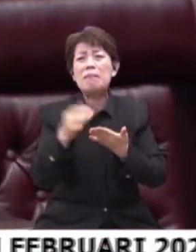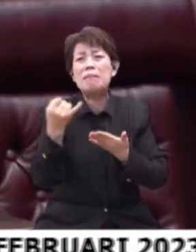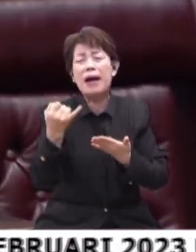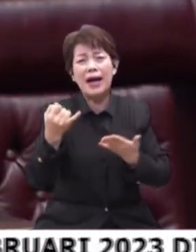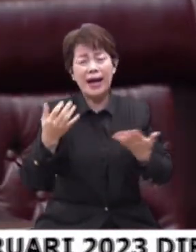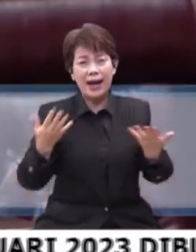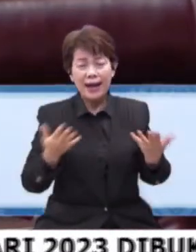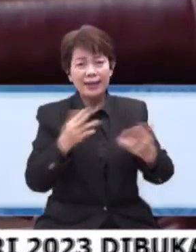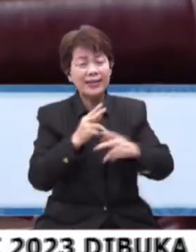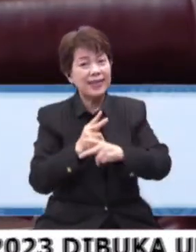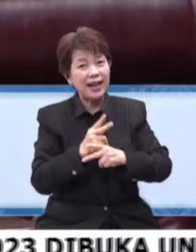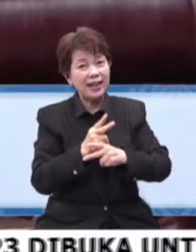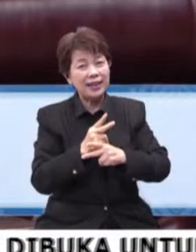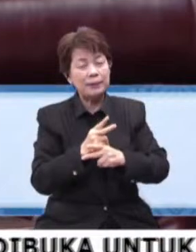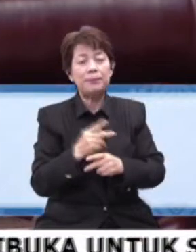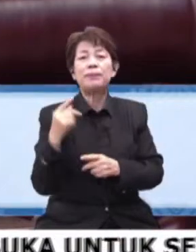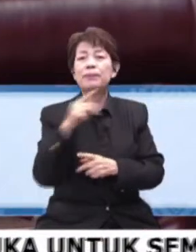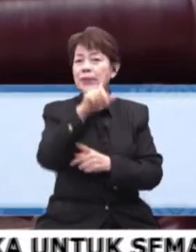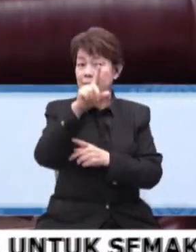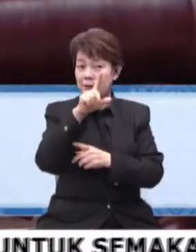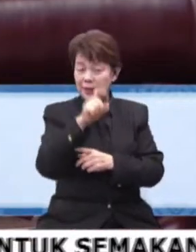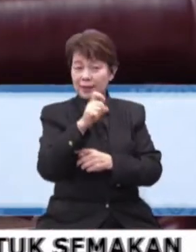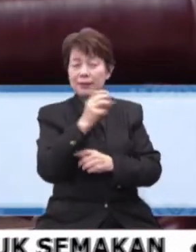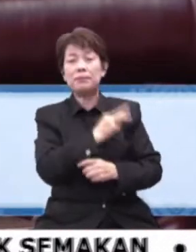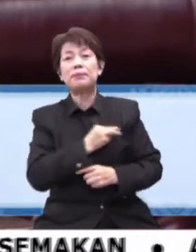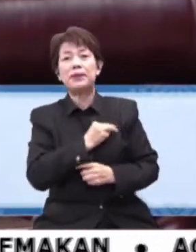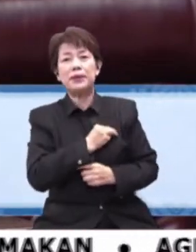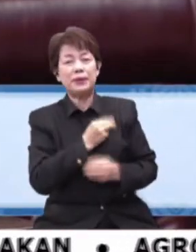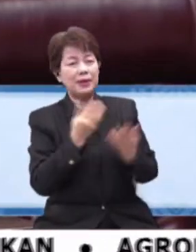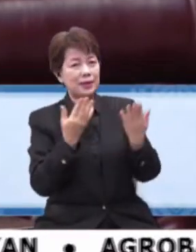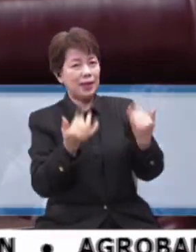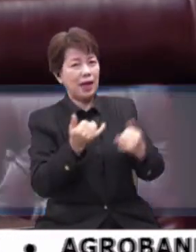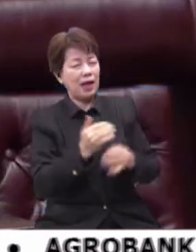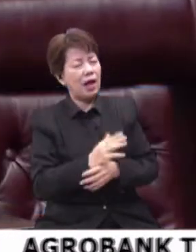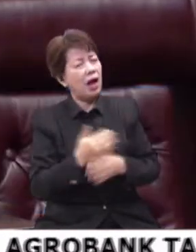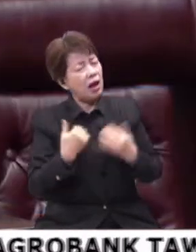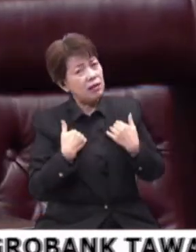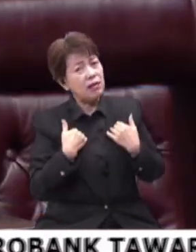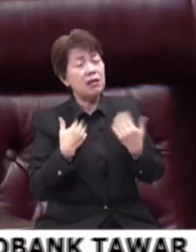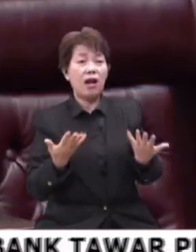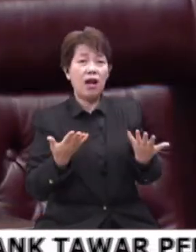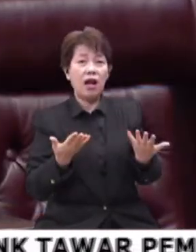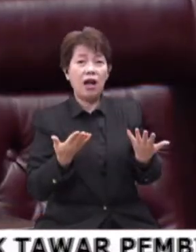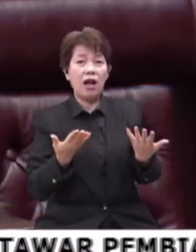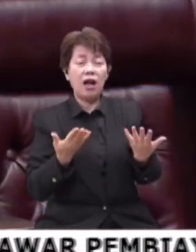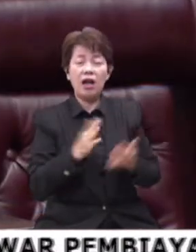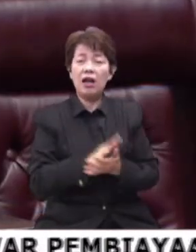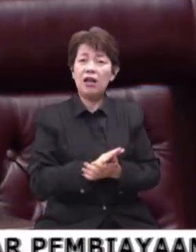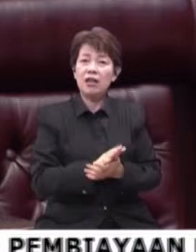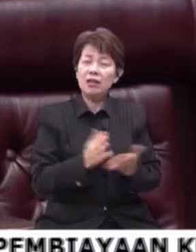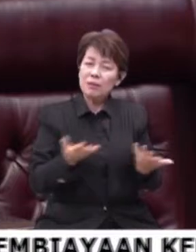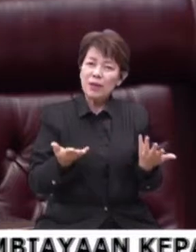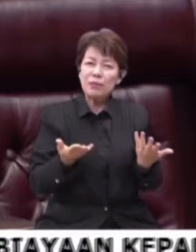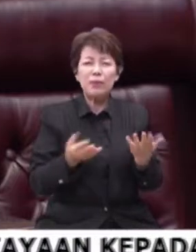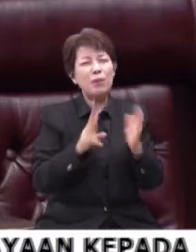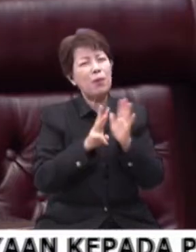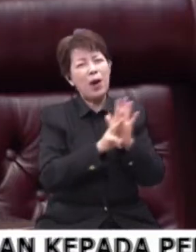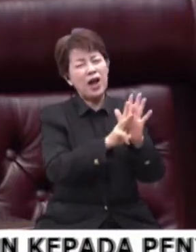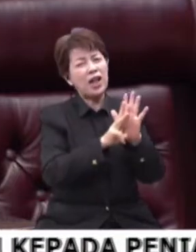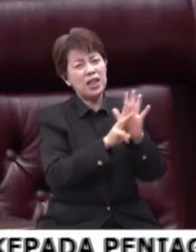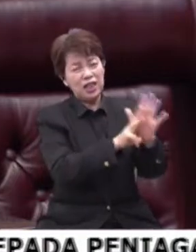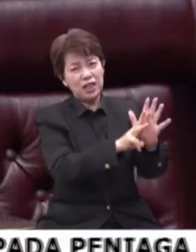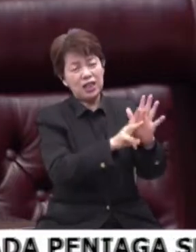dengan Menteri Siapakah Adakah ada PH apa wakil